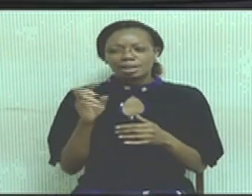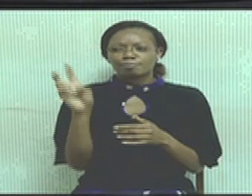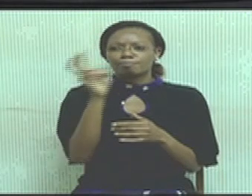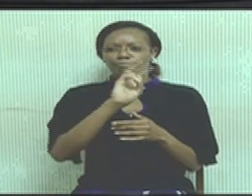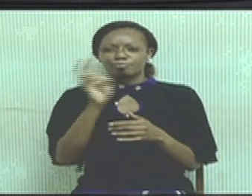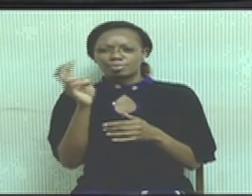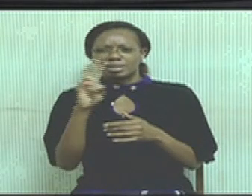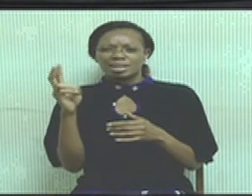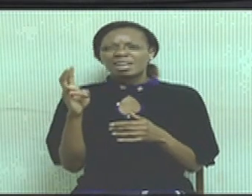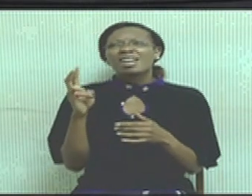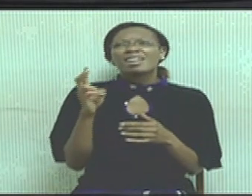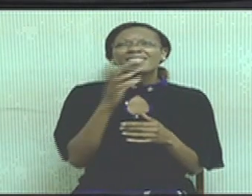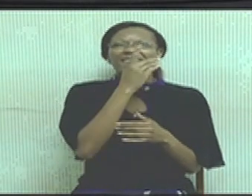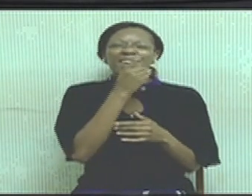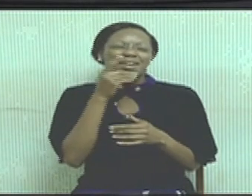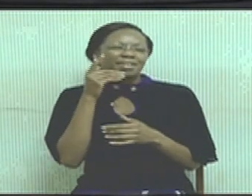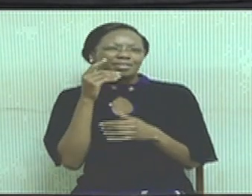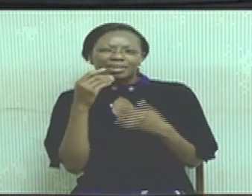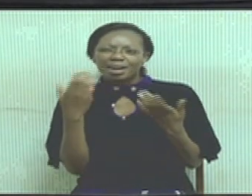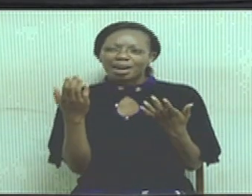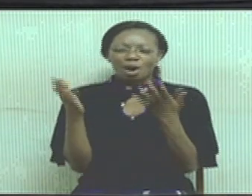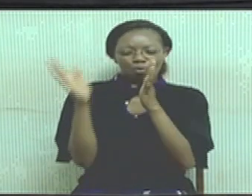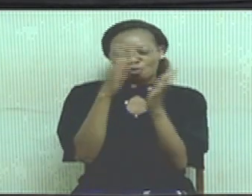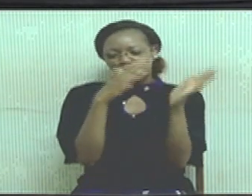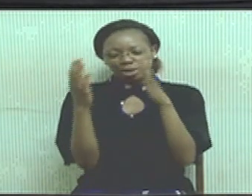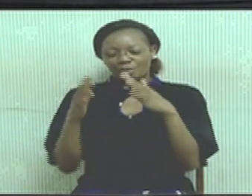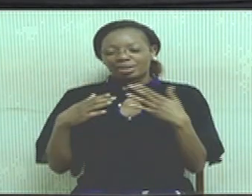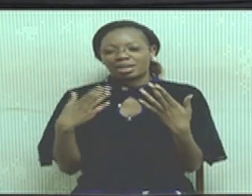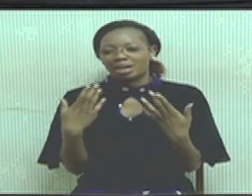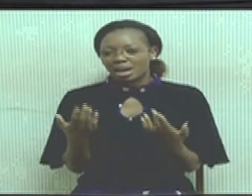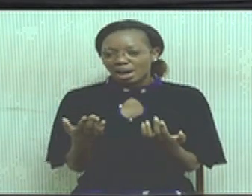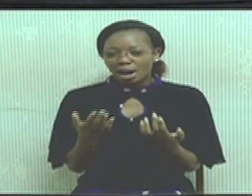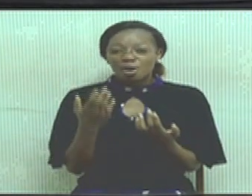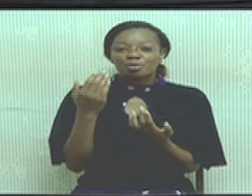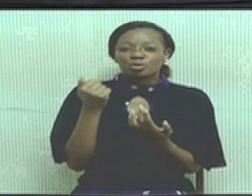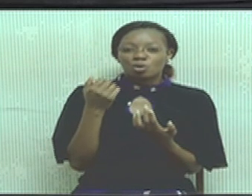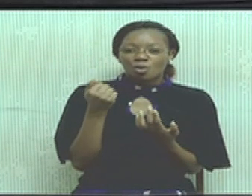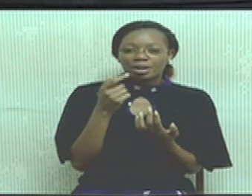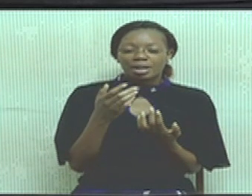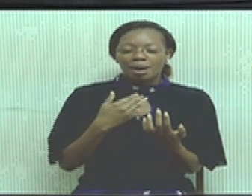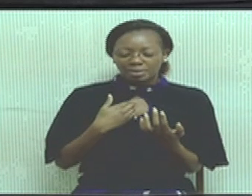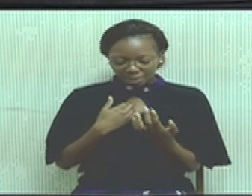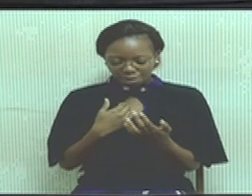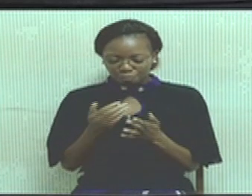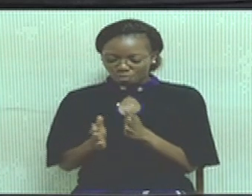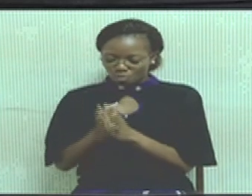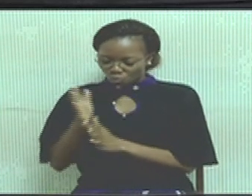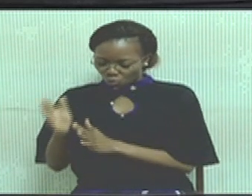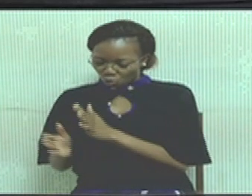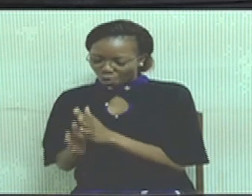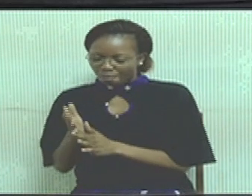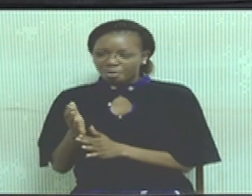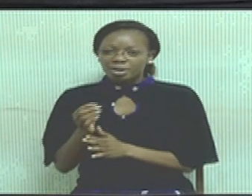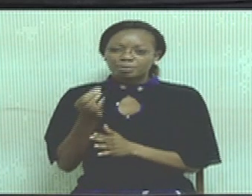ya greenhouse kukuza strawberries zake, ni lazima awe na program ya kulisha hizo